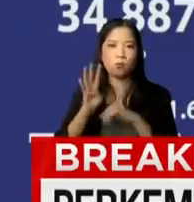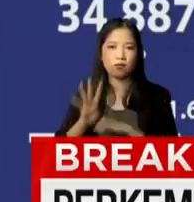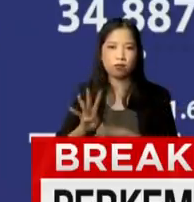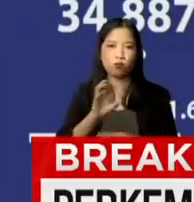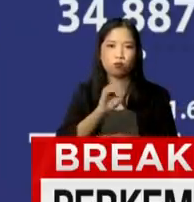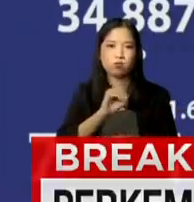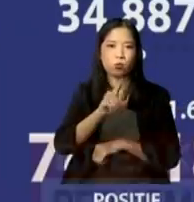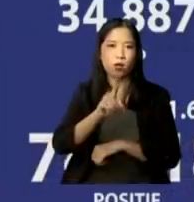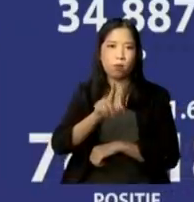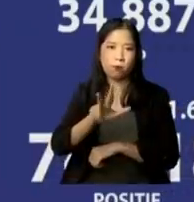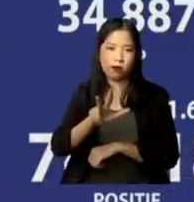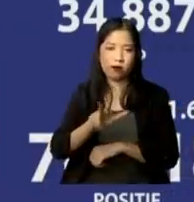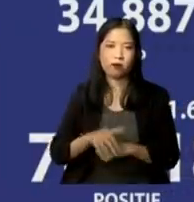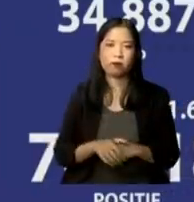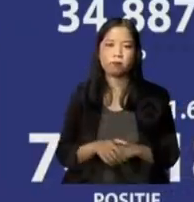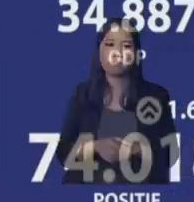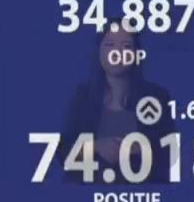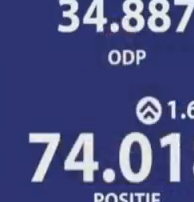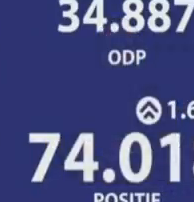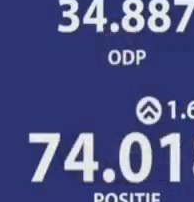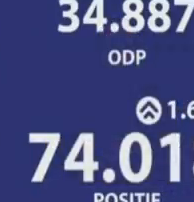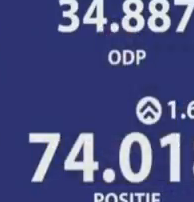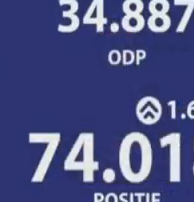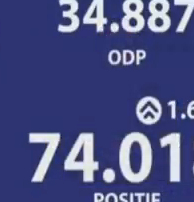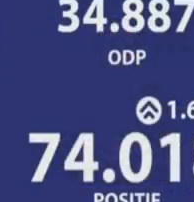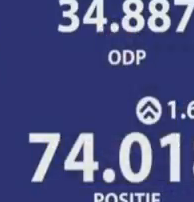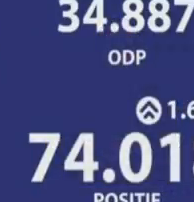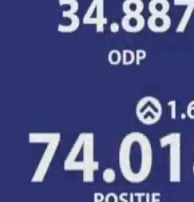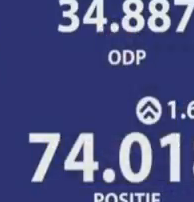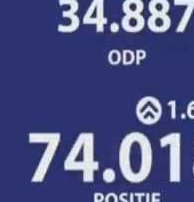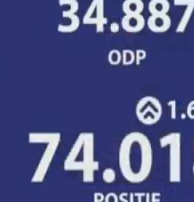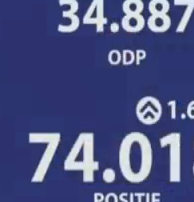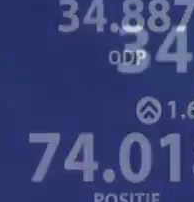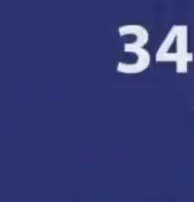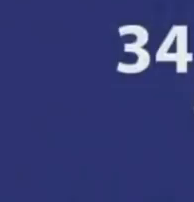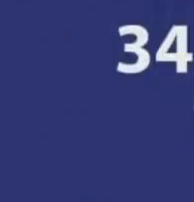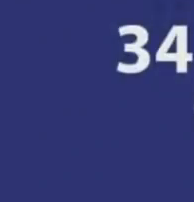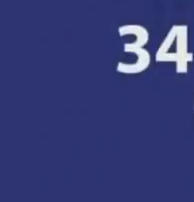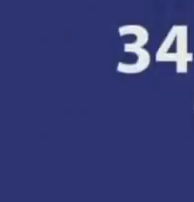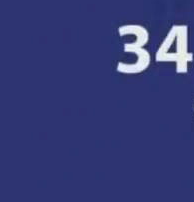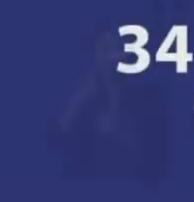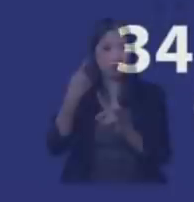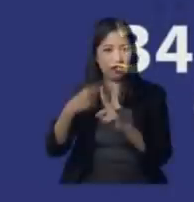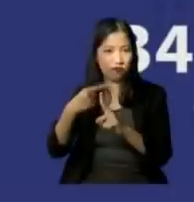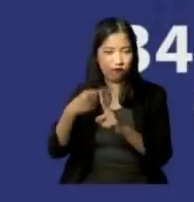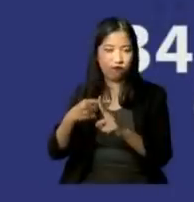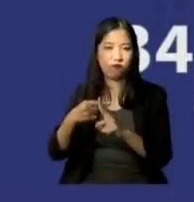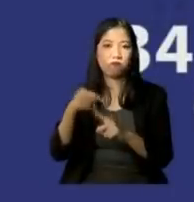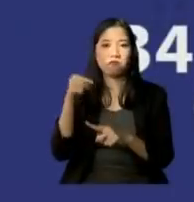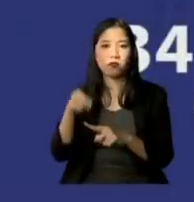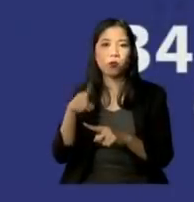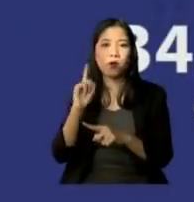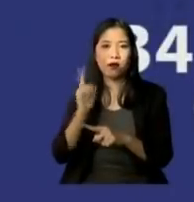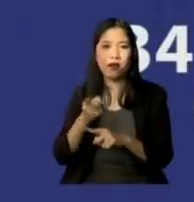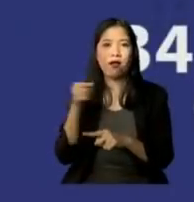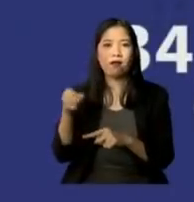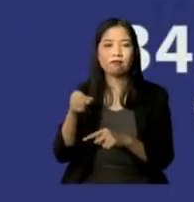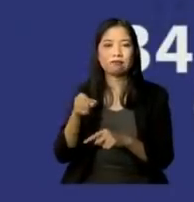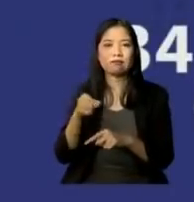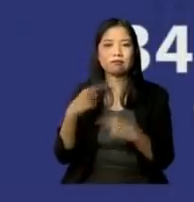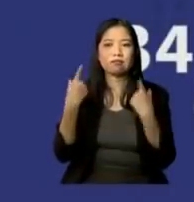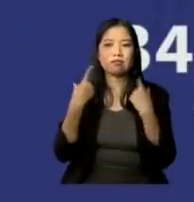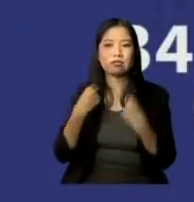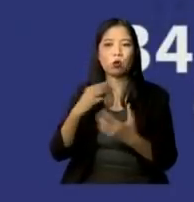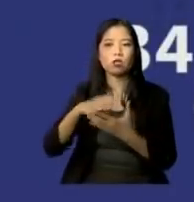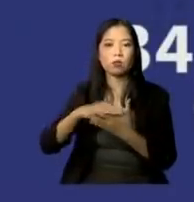Hai kalau kita lihat sebarannya dari kasus positif yang kita dapatkan hari ini adalah sebagai berikut Jawa Timur